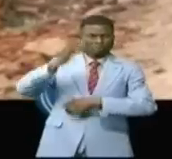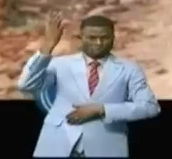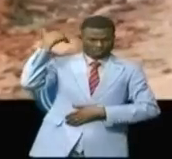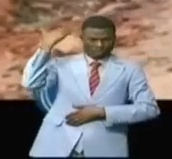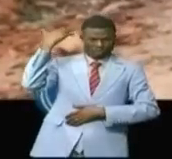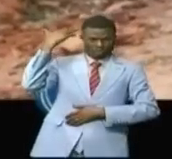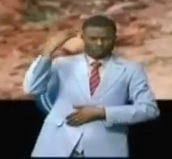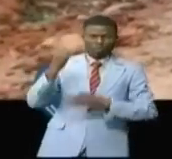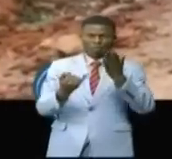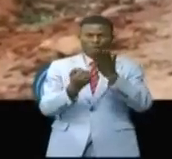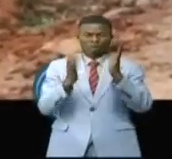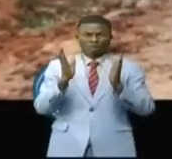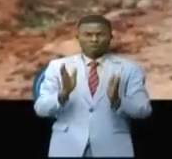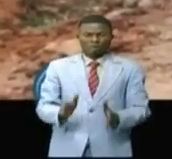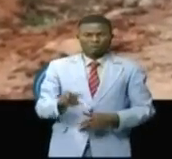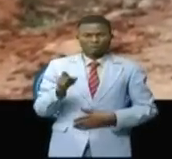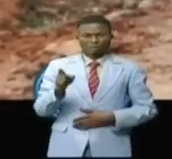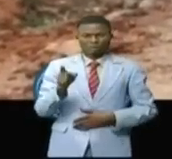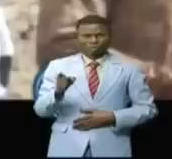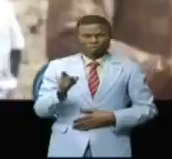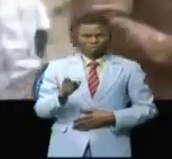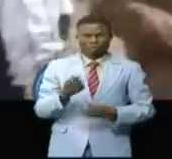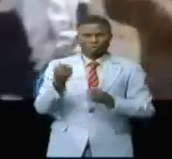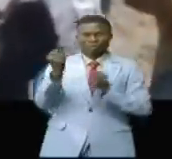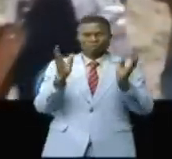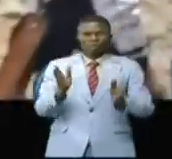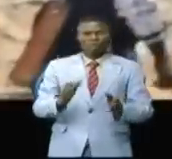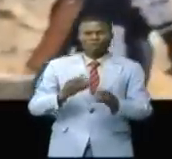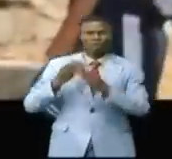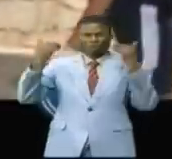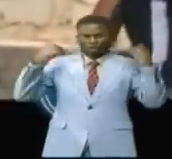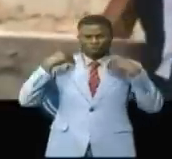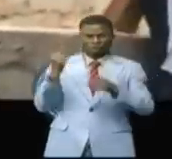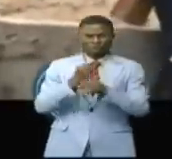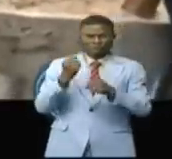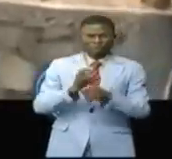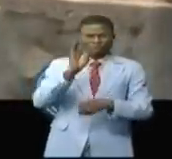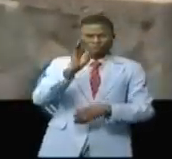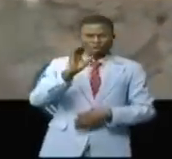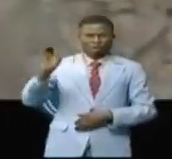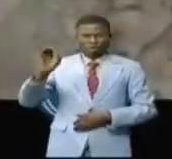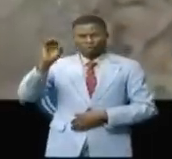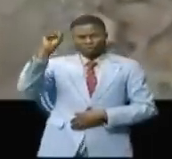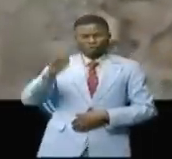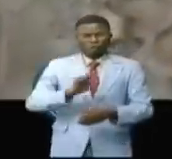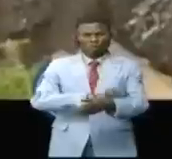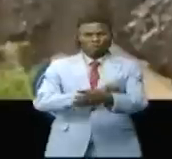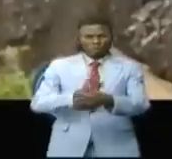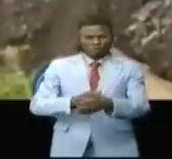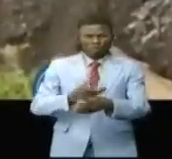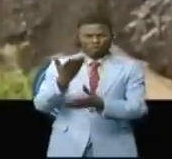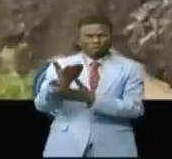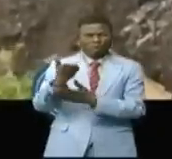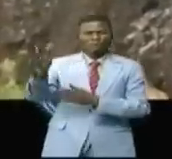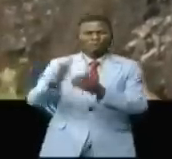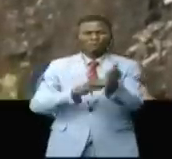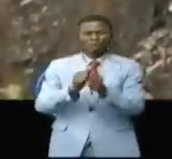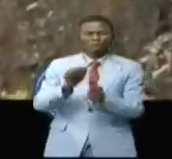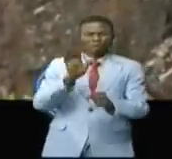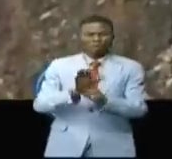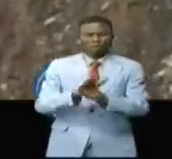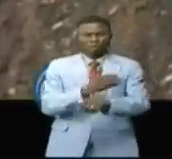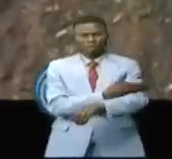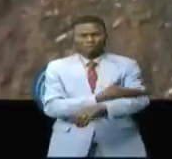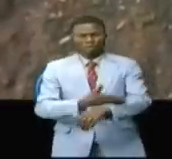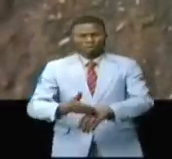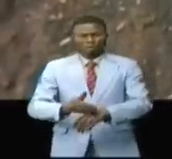l'ingénieur confiance titane un conducteur des travaux de l'office des routes et sud kivu à l'est et sur la dégradation très avancé de